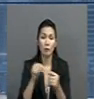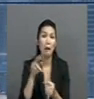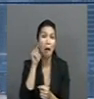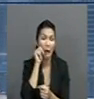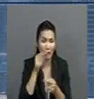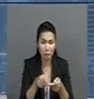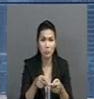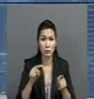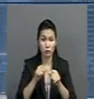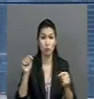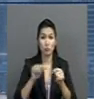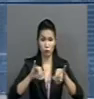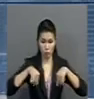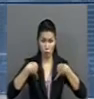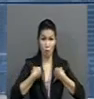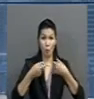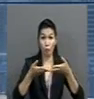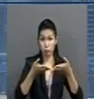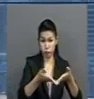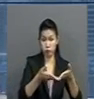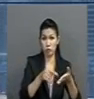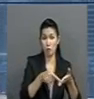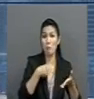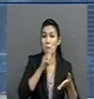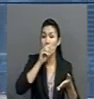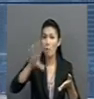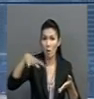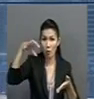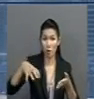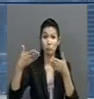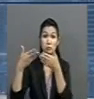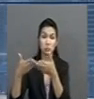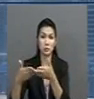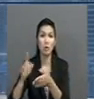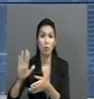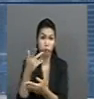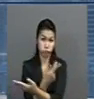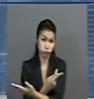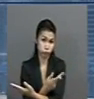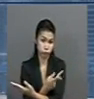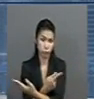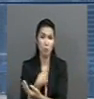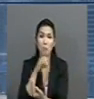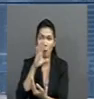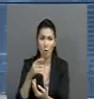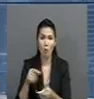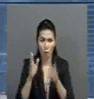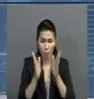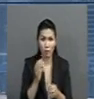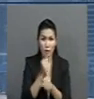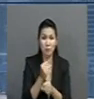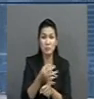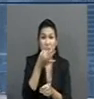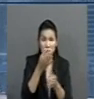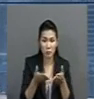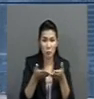ฮะเพราะว่ามีเจ้าของเรือท่านหนึ่งไปแจ้งกับทางกองทัพเรือภาคที่3ที่จังหวัดภูเก็ตบอกว่าลูกเรือประมงนะฮ